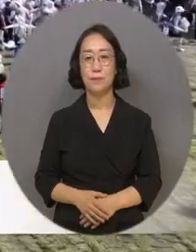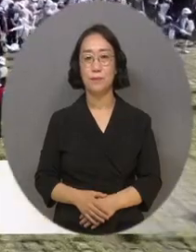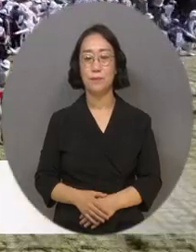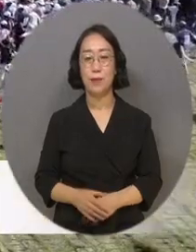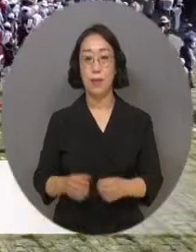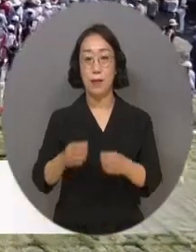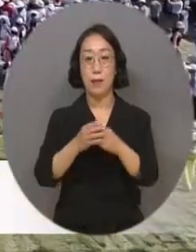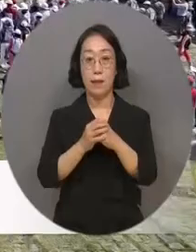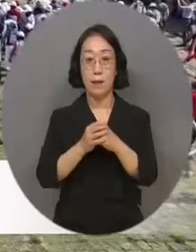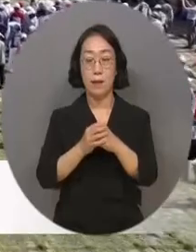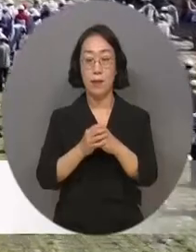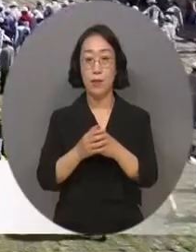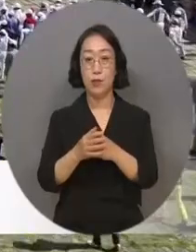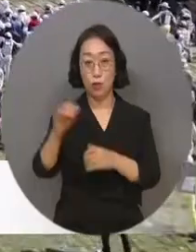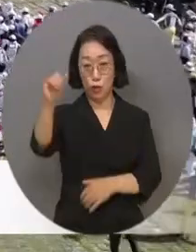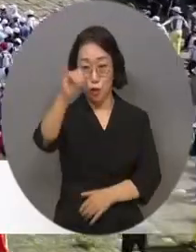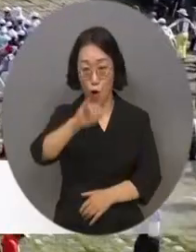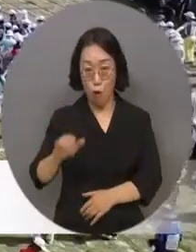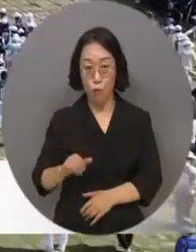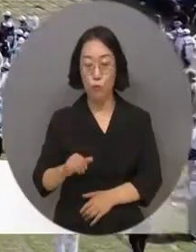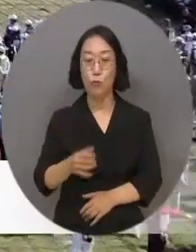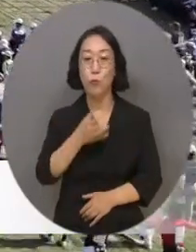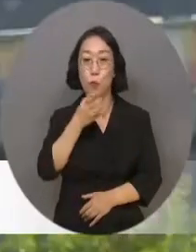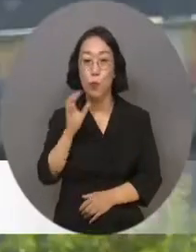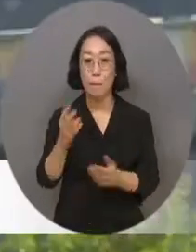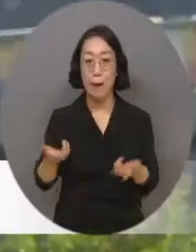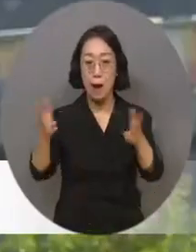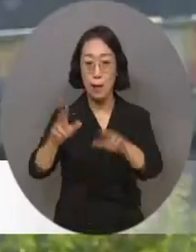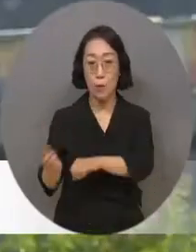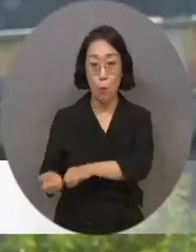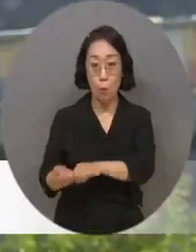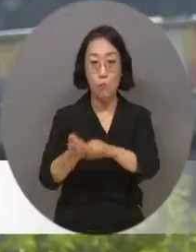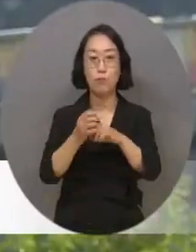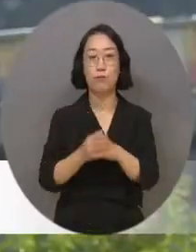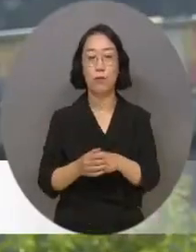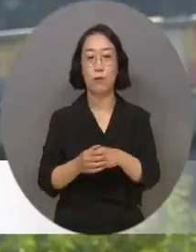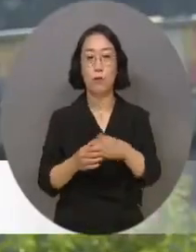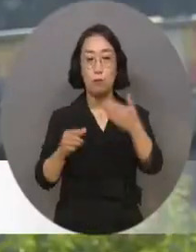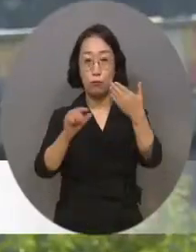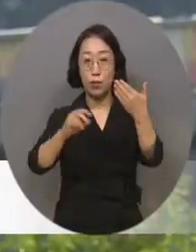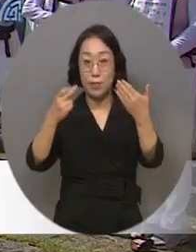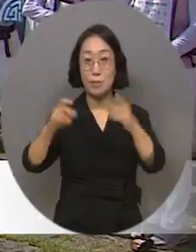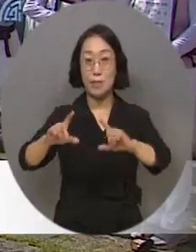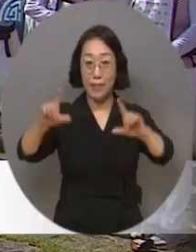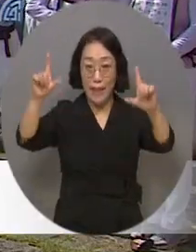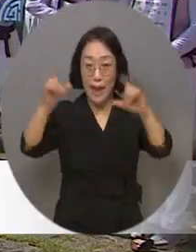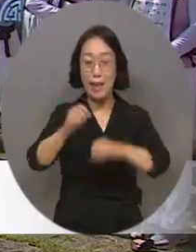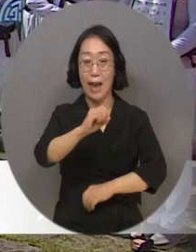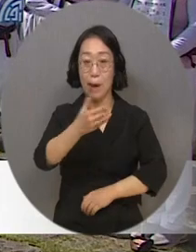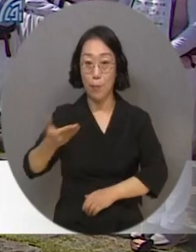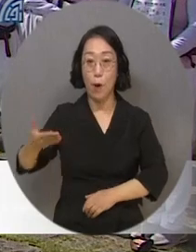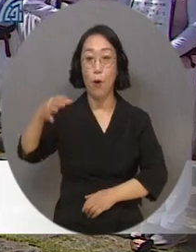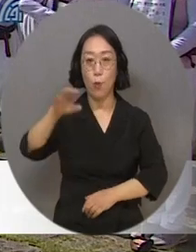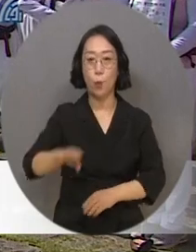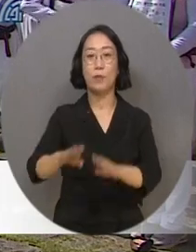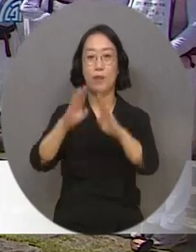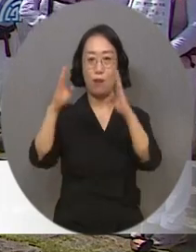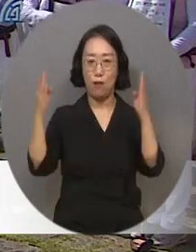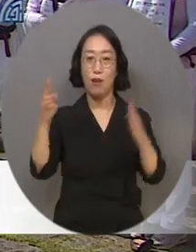제1회 대통령기 전국 노인 파크골프 대회가 지난 10일 양평 파크골프장에서 이틀간